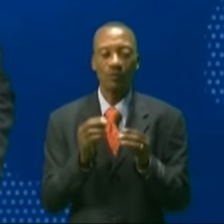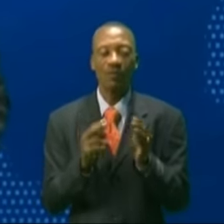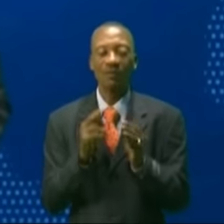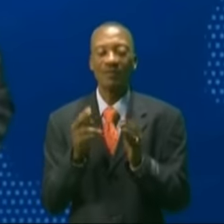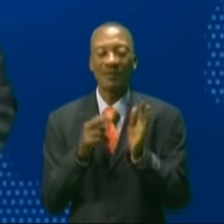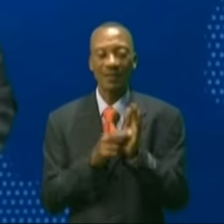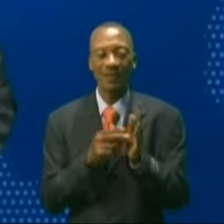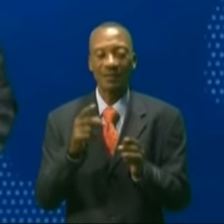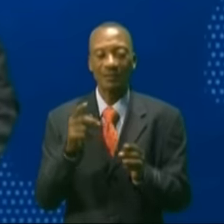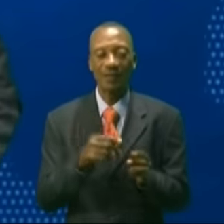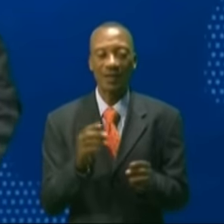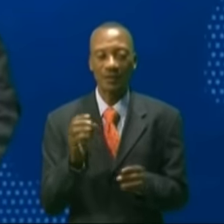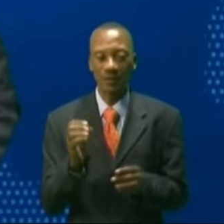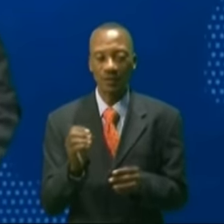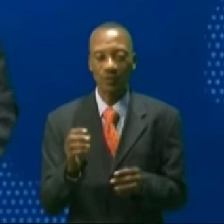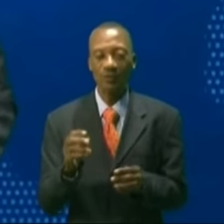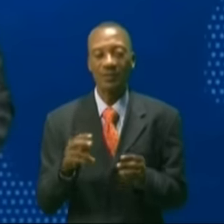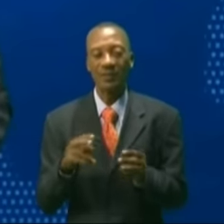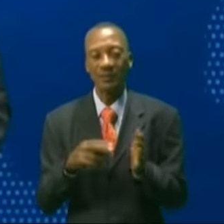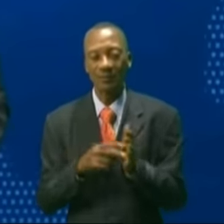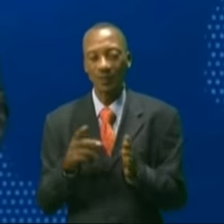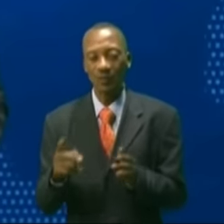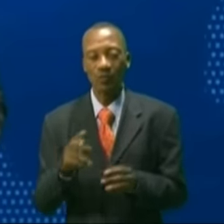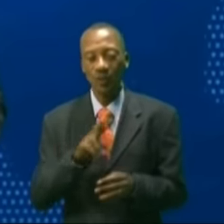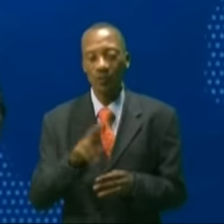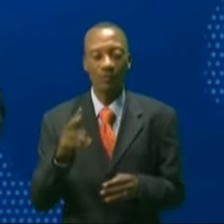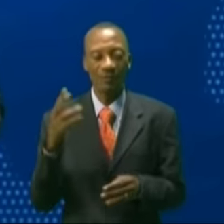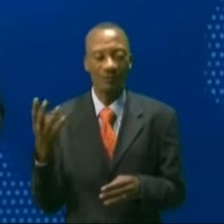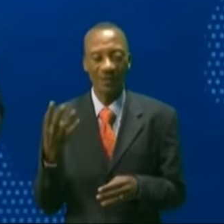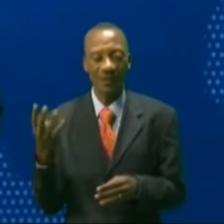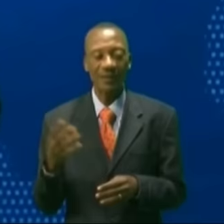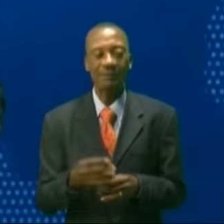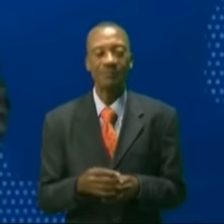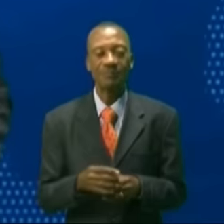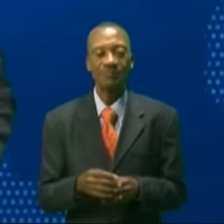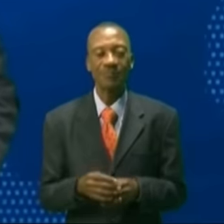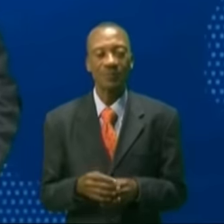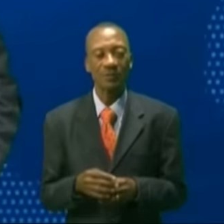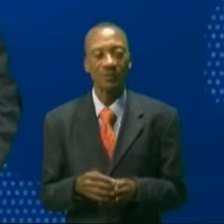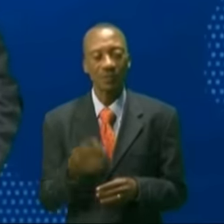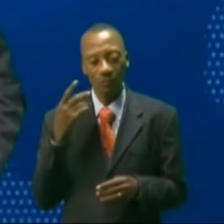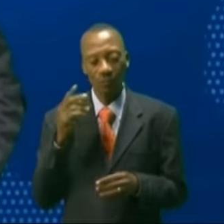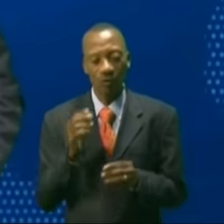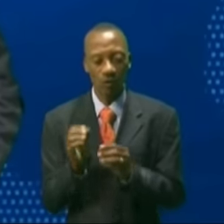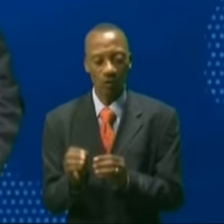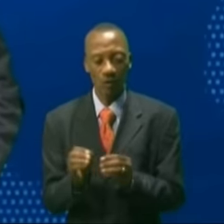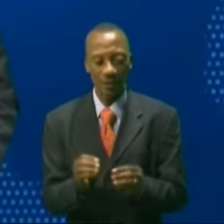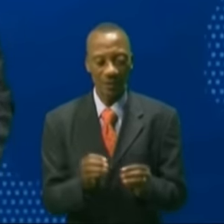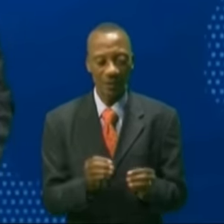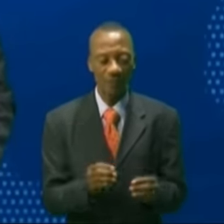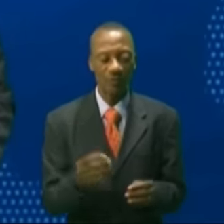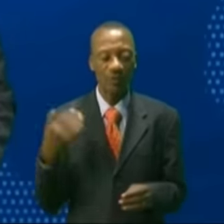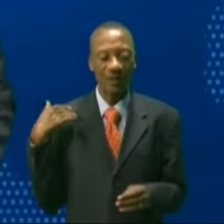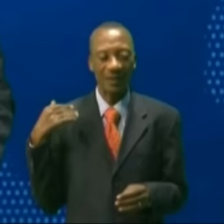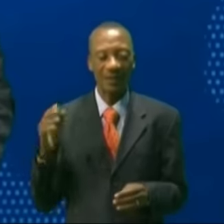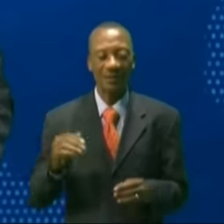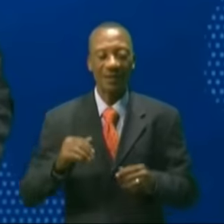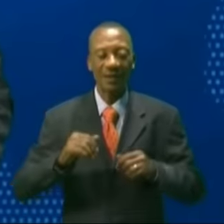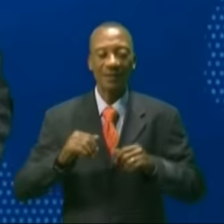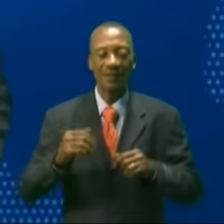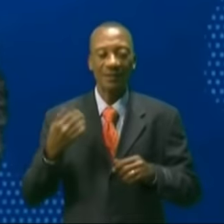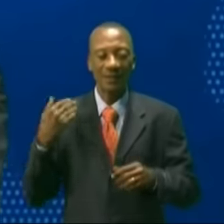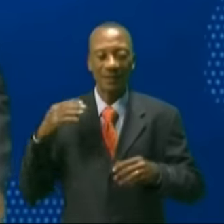24/063 du 25 juin 2024 portant prorogation de l'état de siège sur une partie